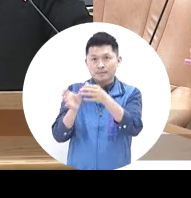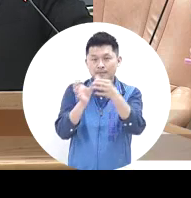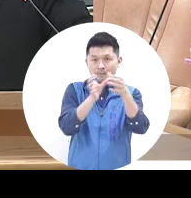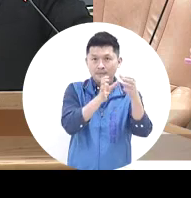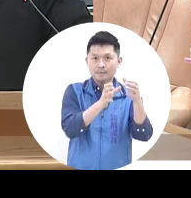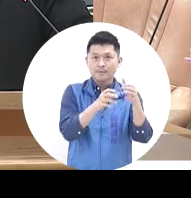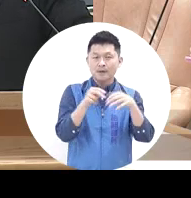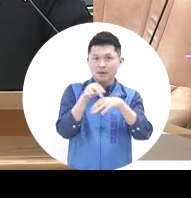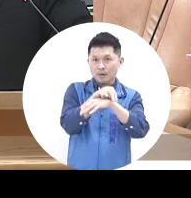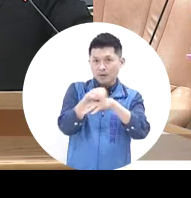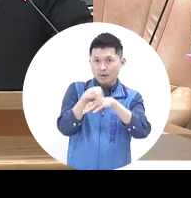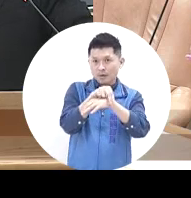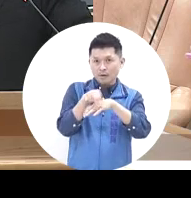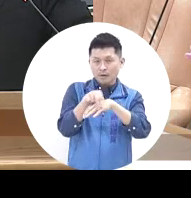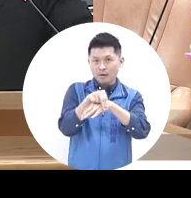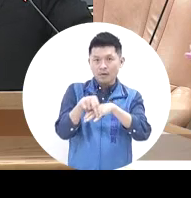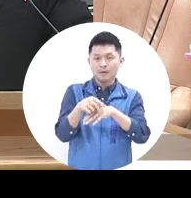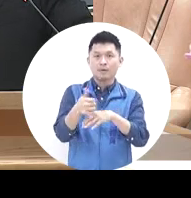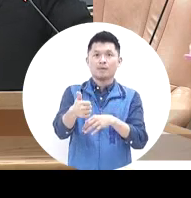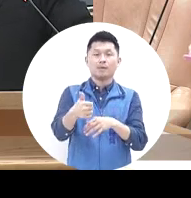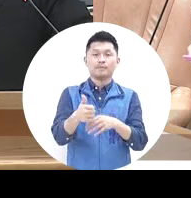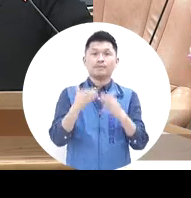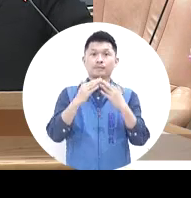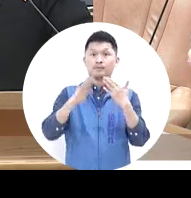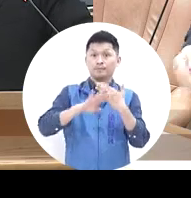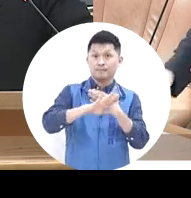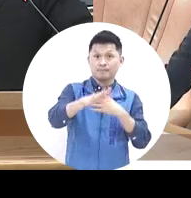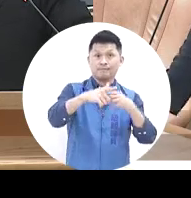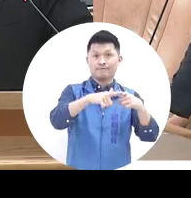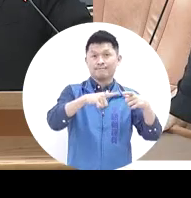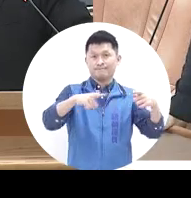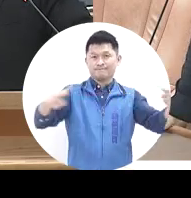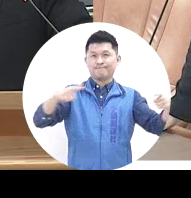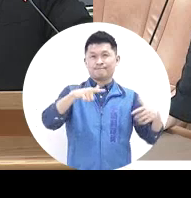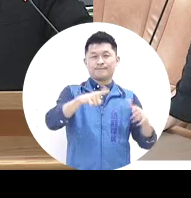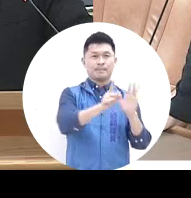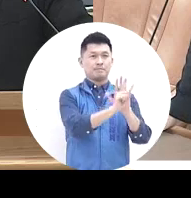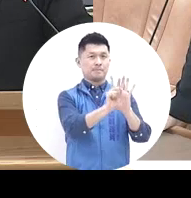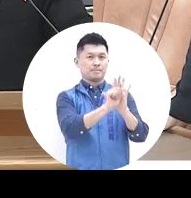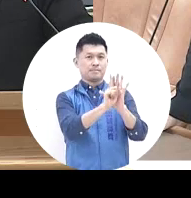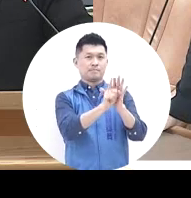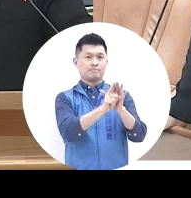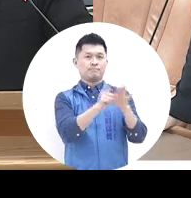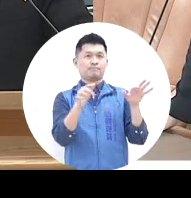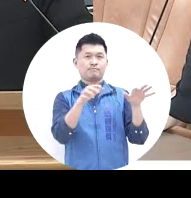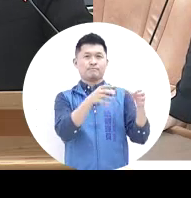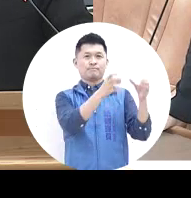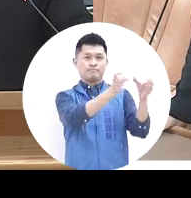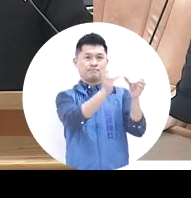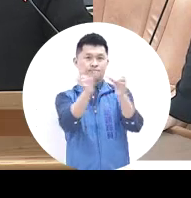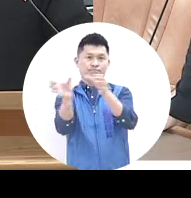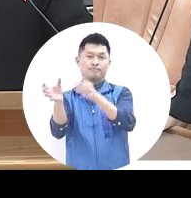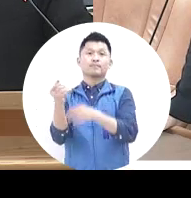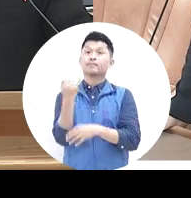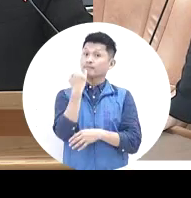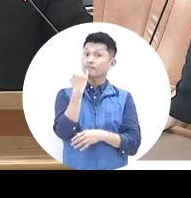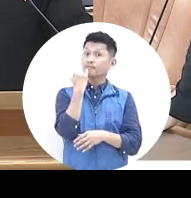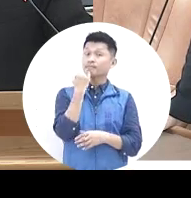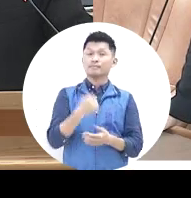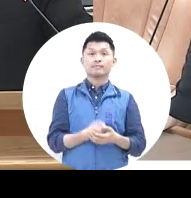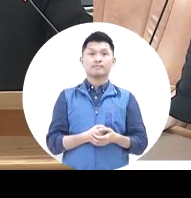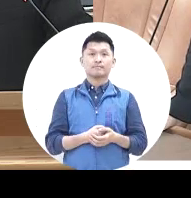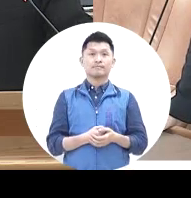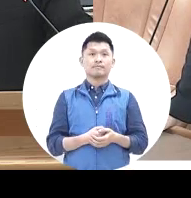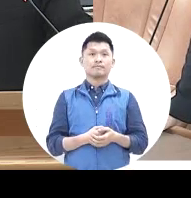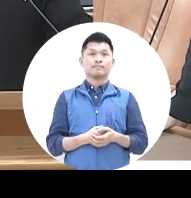个规划。当然，户外的空间也很大，我们也很多的表演也可以在做户外的文化表演，美式表演都可